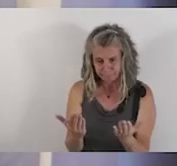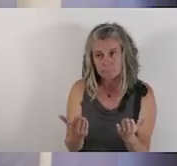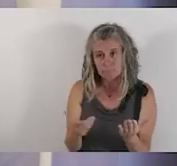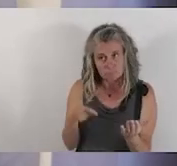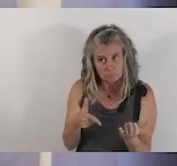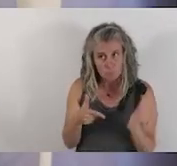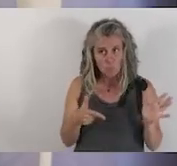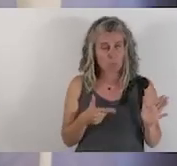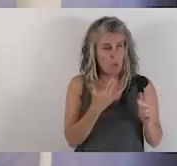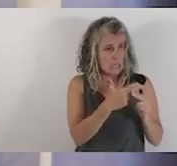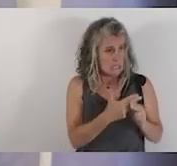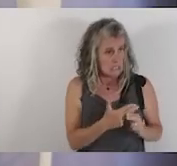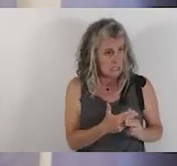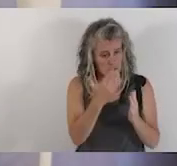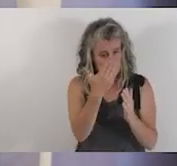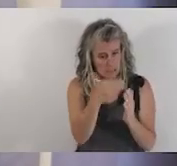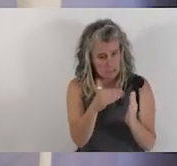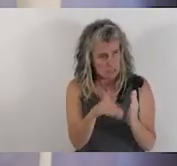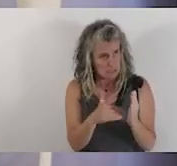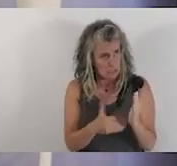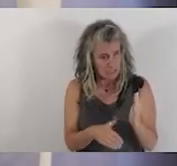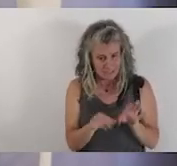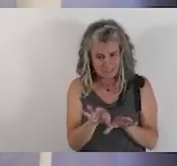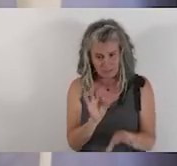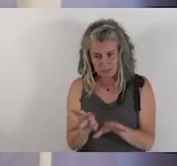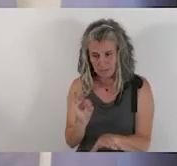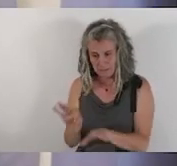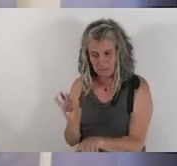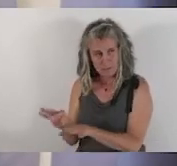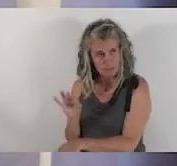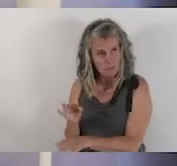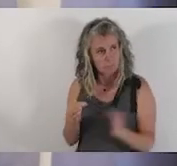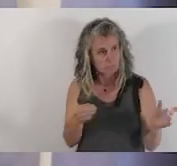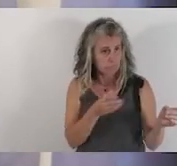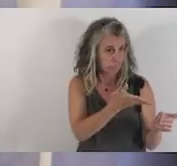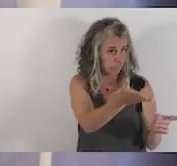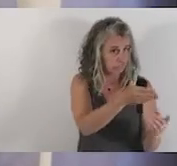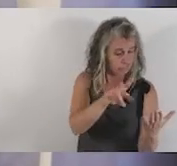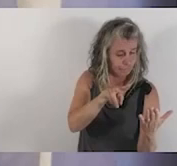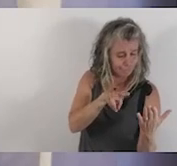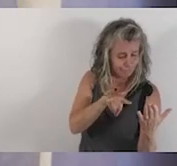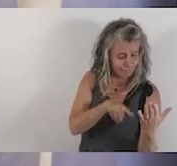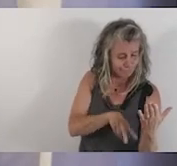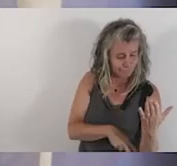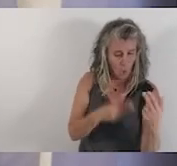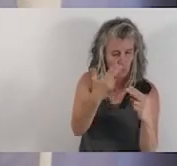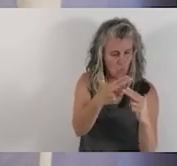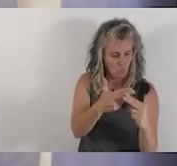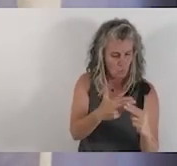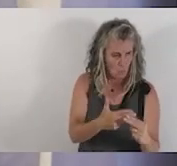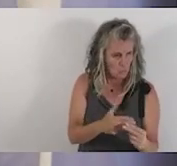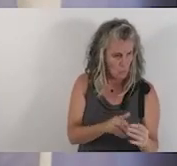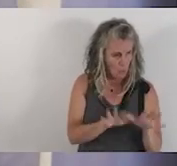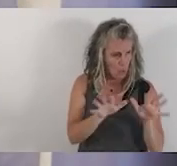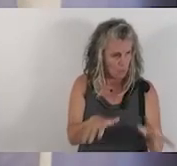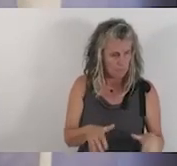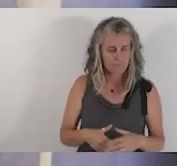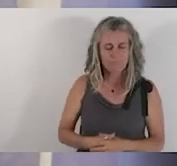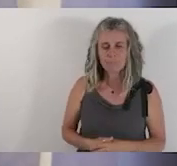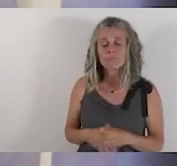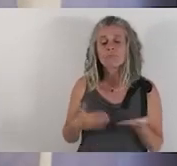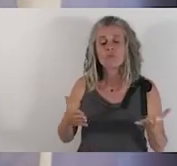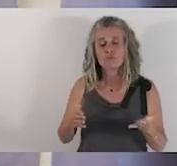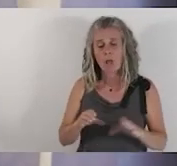des premiers projets retenus, donc il y en a pas mal, il y en a beaucoup, sur une première somme